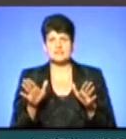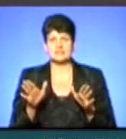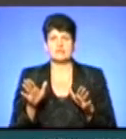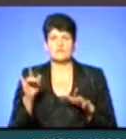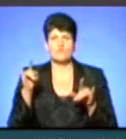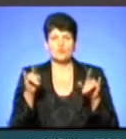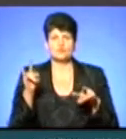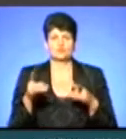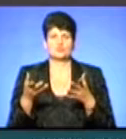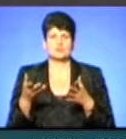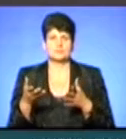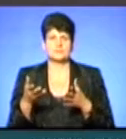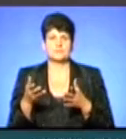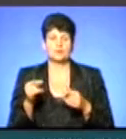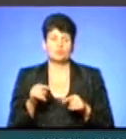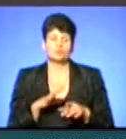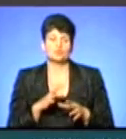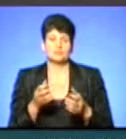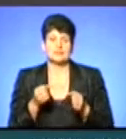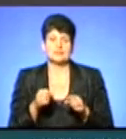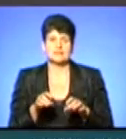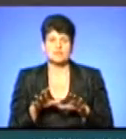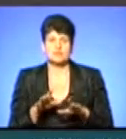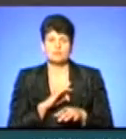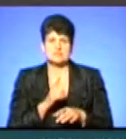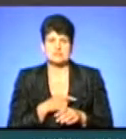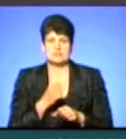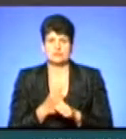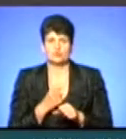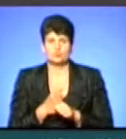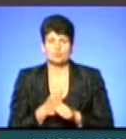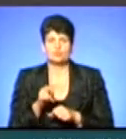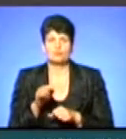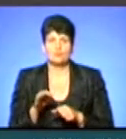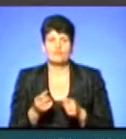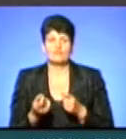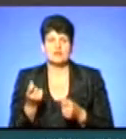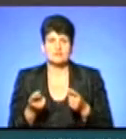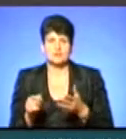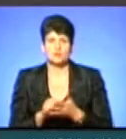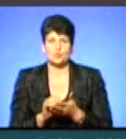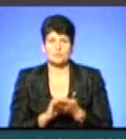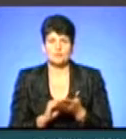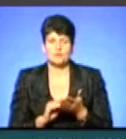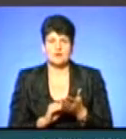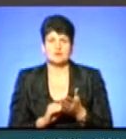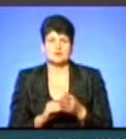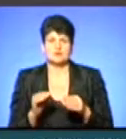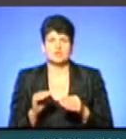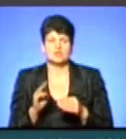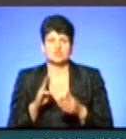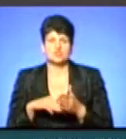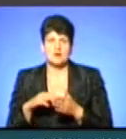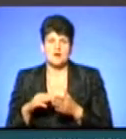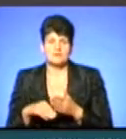вийти на вулицю і так далі. Тому прийнято рішення посилити роботу по якраз виявленні документуванні накладання штрафів на